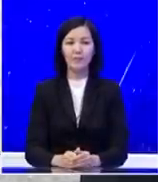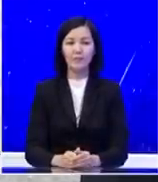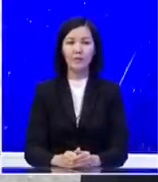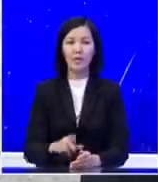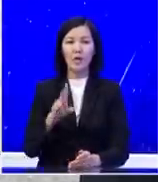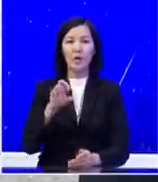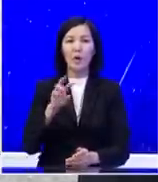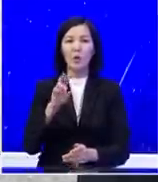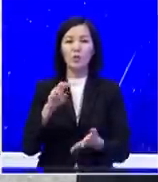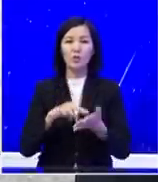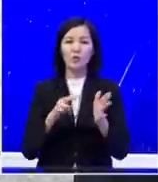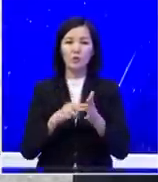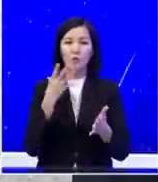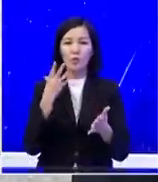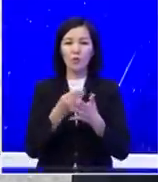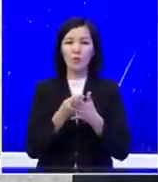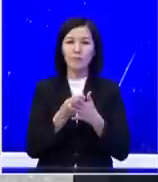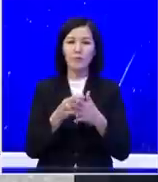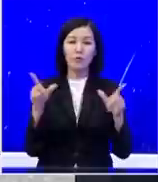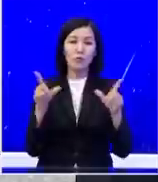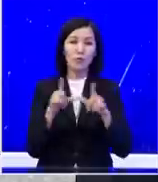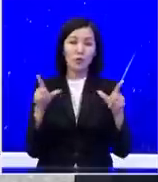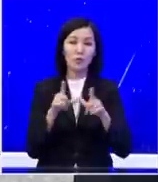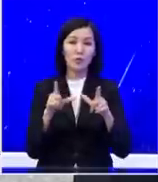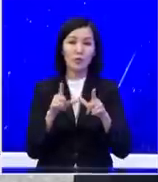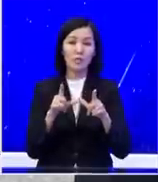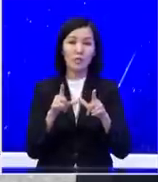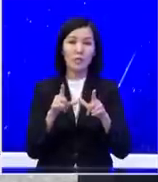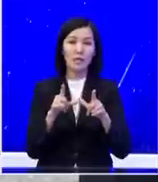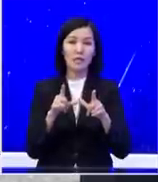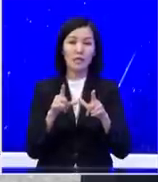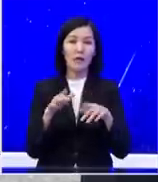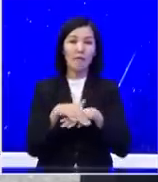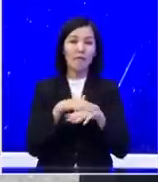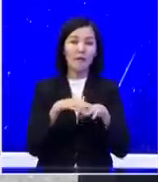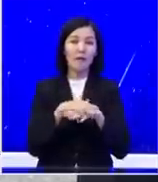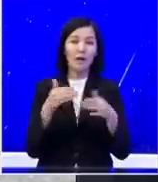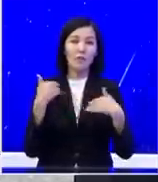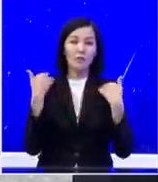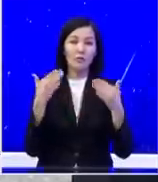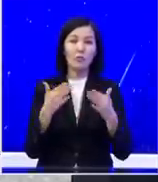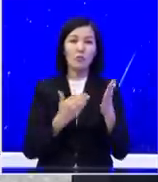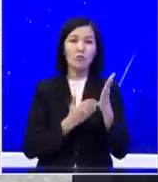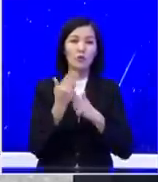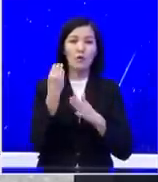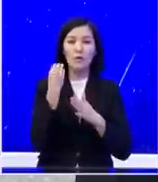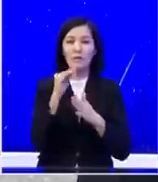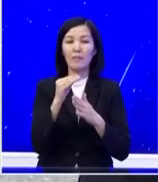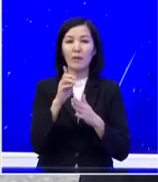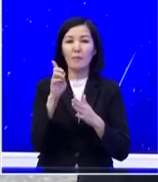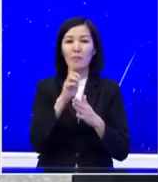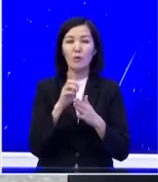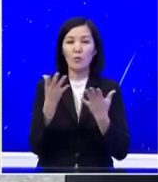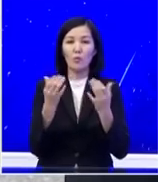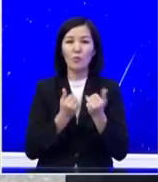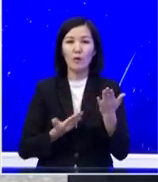на... Холдинг жоспары өз өнімімізді фермадан дүкен сөресіне дейін даралай сауда нарығына шығару, жоғары сапалы органикалық және био өнім алуды